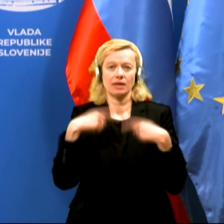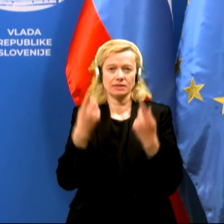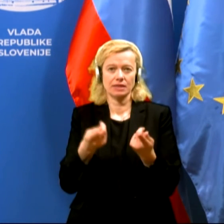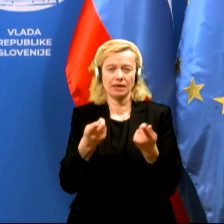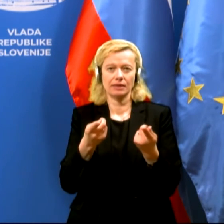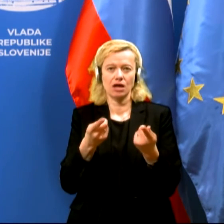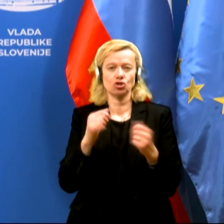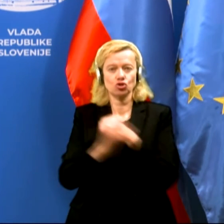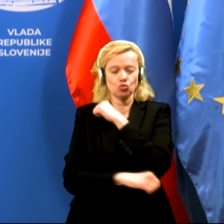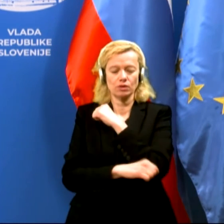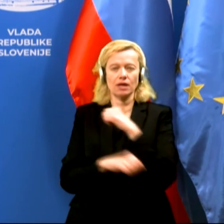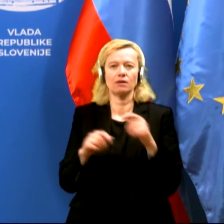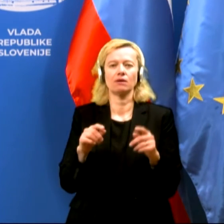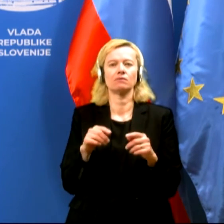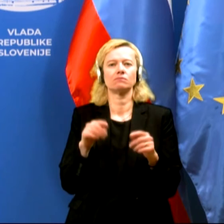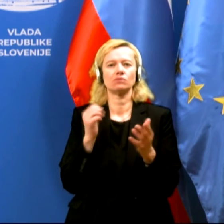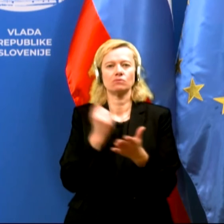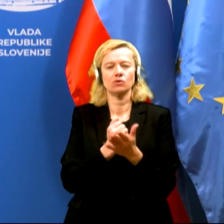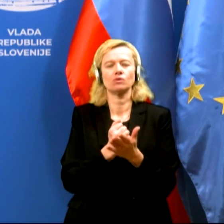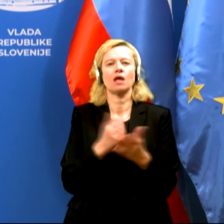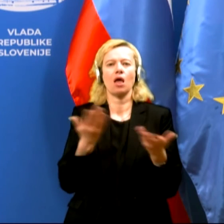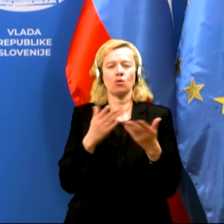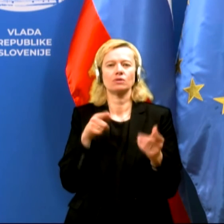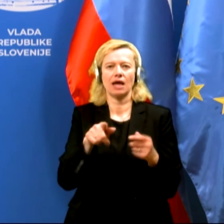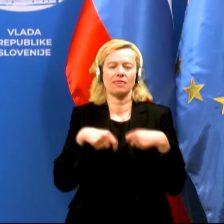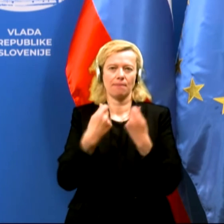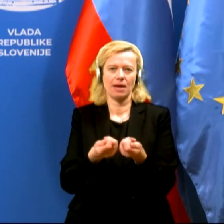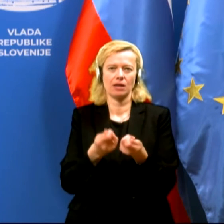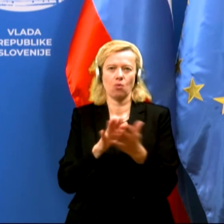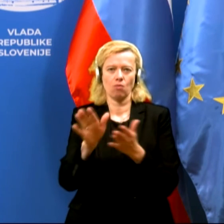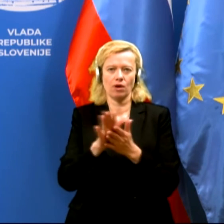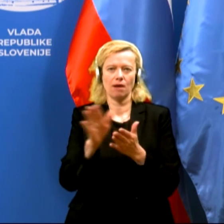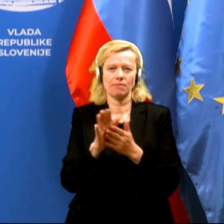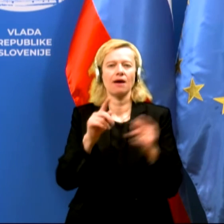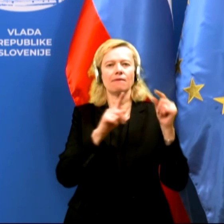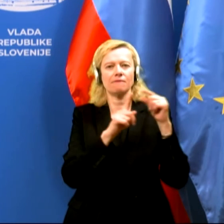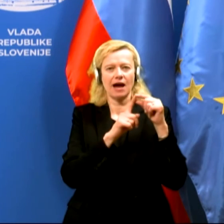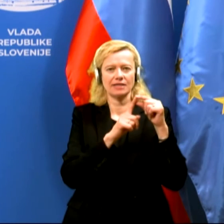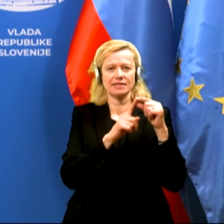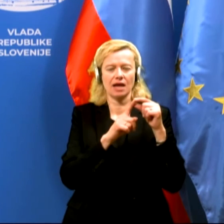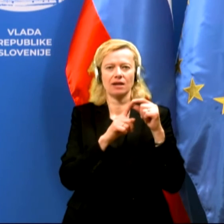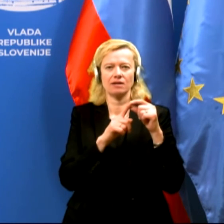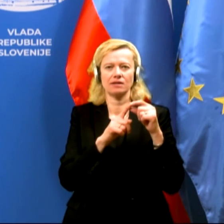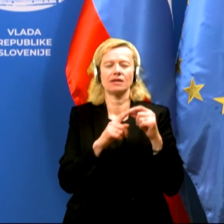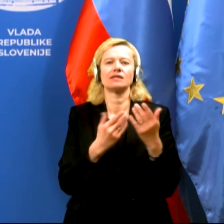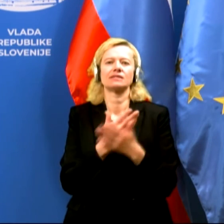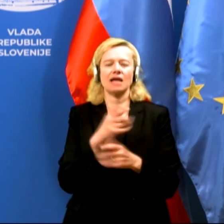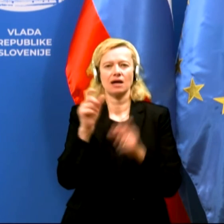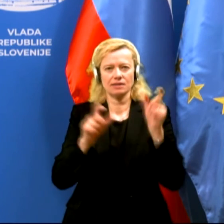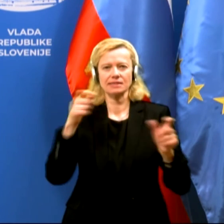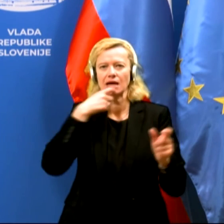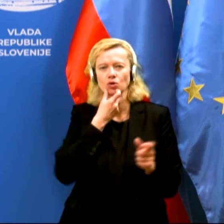potrjuje, da se za ta namen lahko uporablja tudi Pfizerjevo cepivo, se pravi za cepljenje starostnikov z zmanjšano